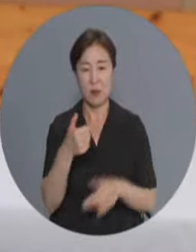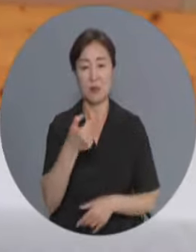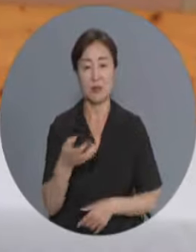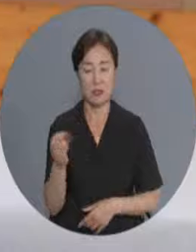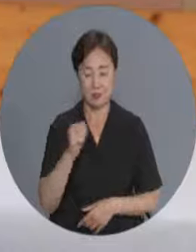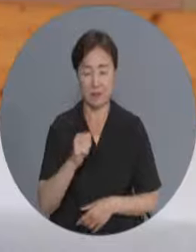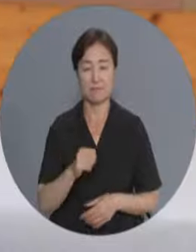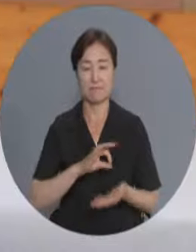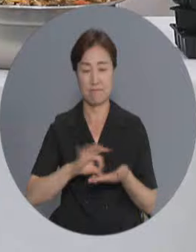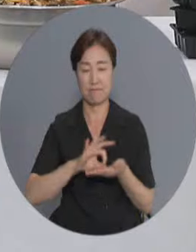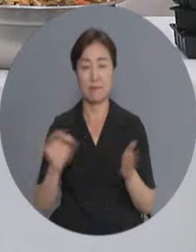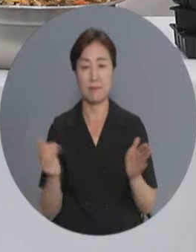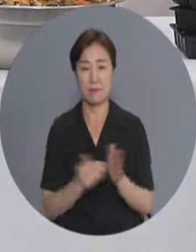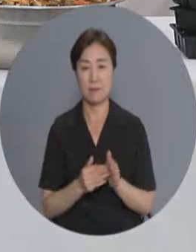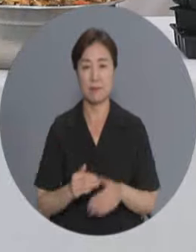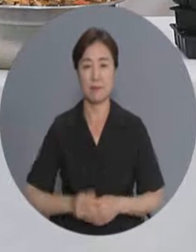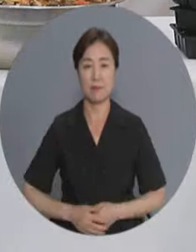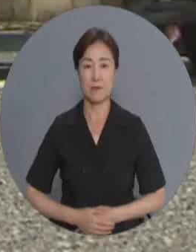원을 기록했습니다.